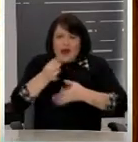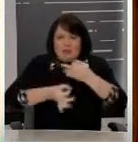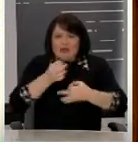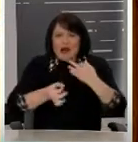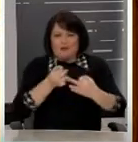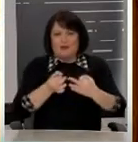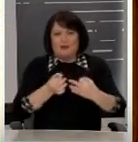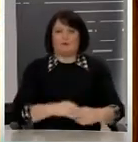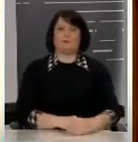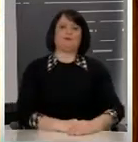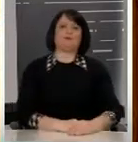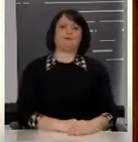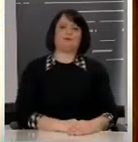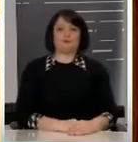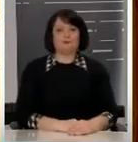Και αλήθεια,